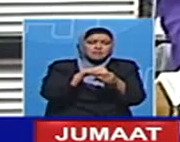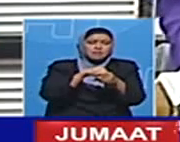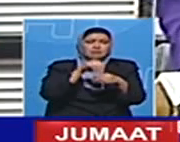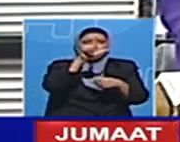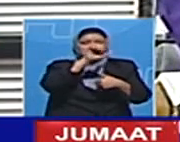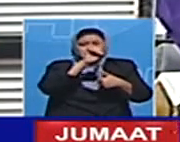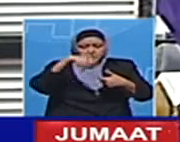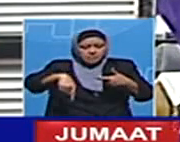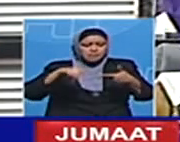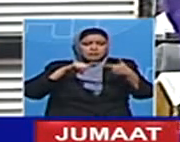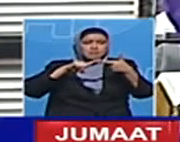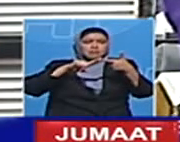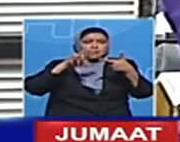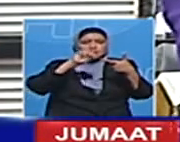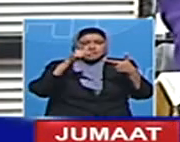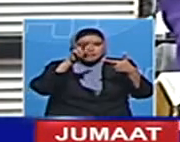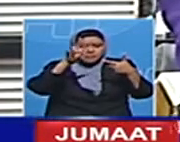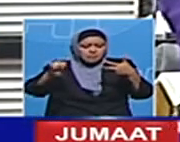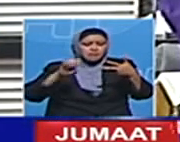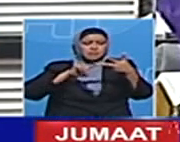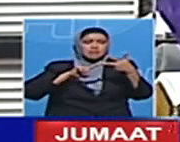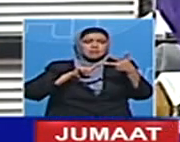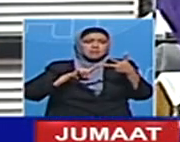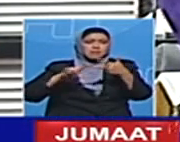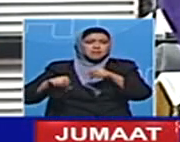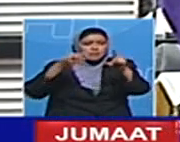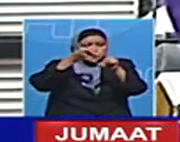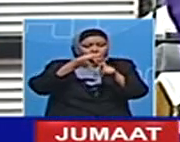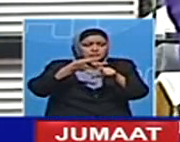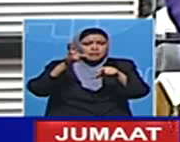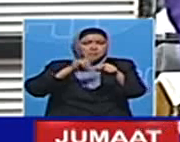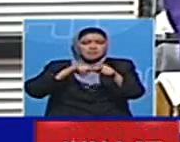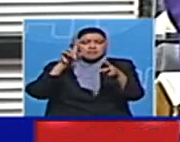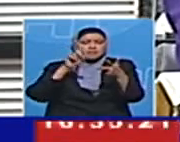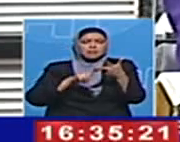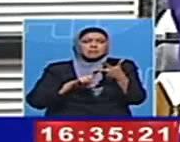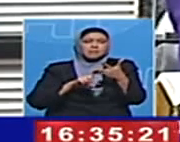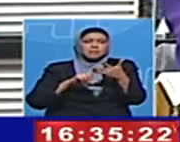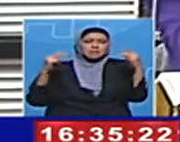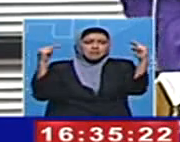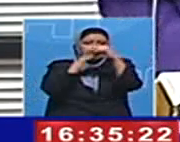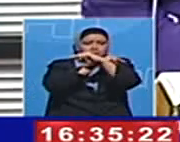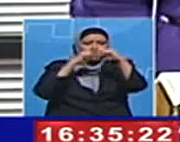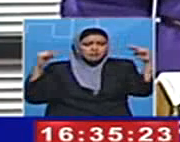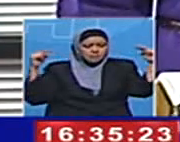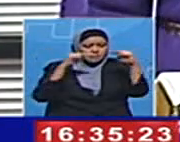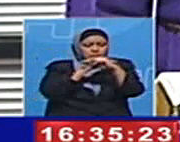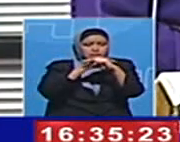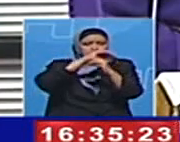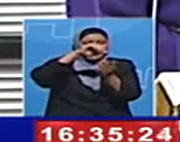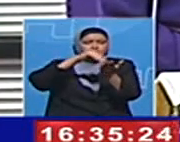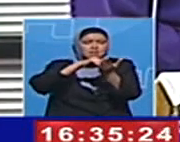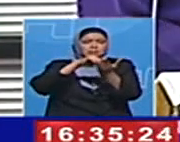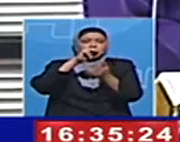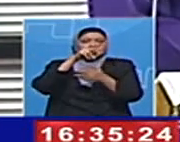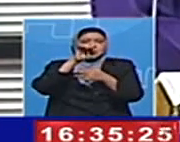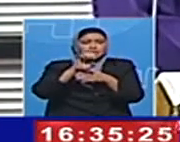Shah Alam lebuh Raya Sungai Besi Ulu Klang lebuhraya pulau indah dan lebuhraya central Spine road untuk